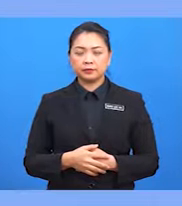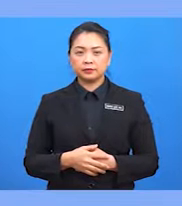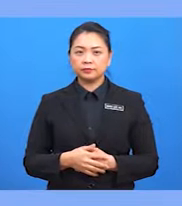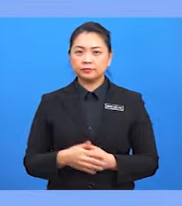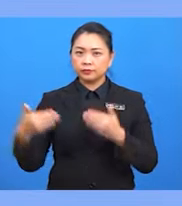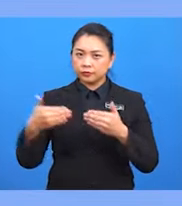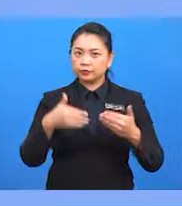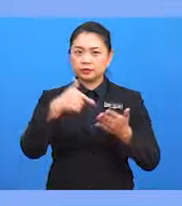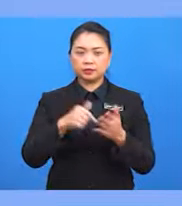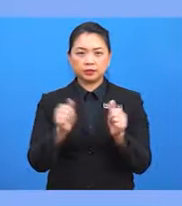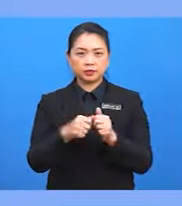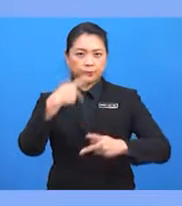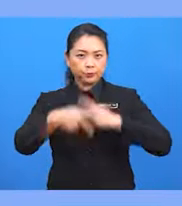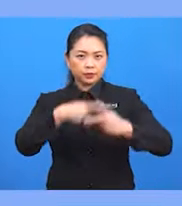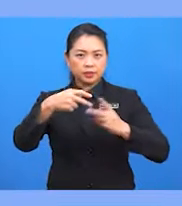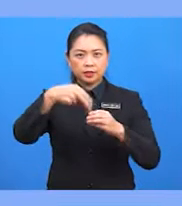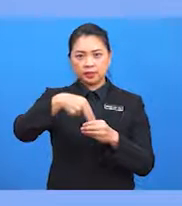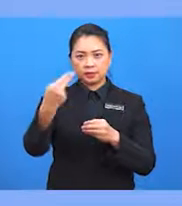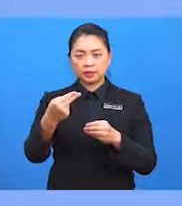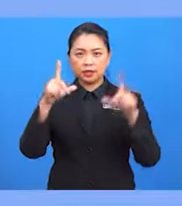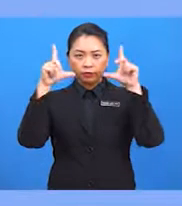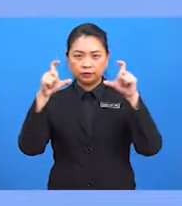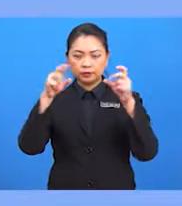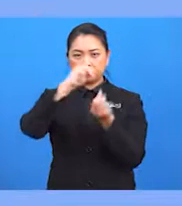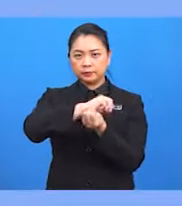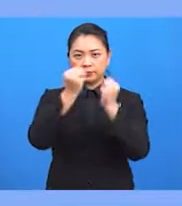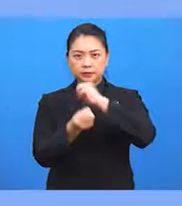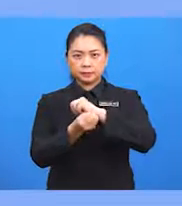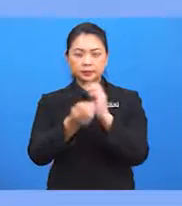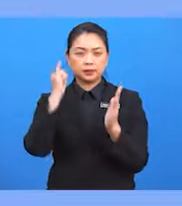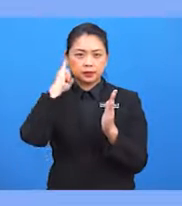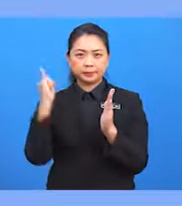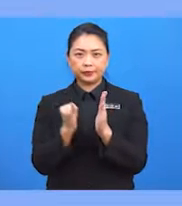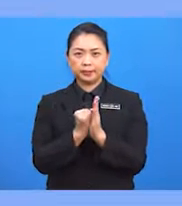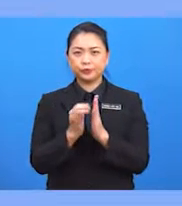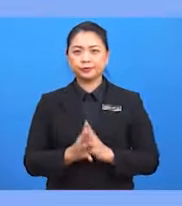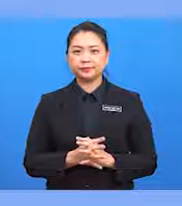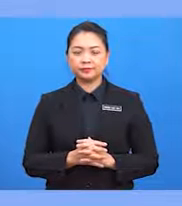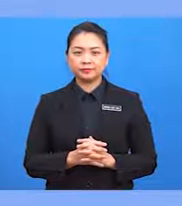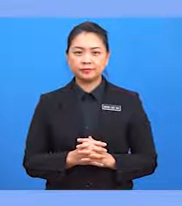teruskan lagi dengan proses menghasilkan foto manipulasi imej.